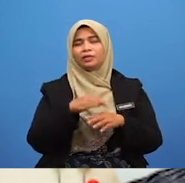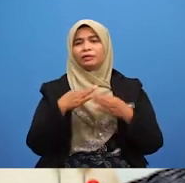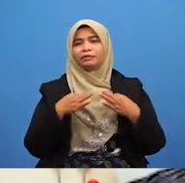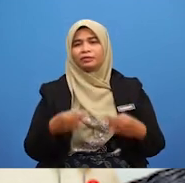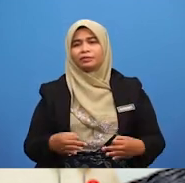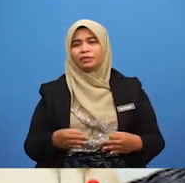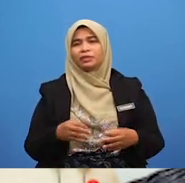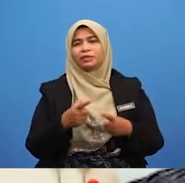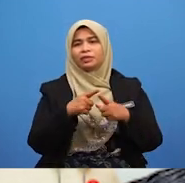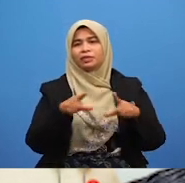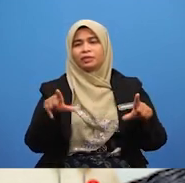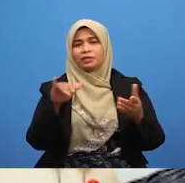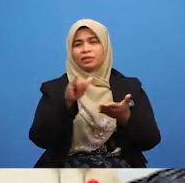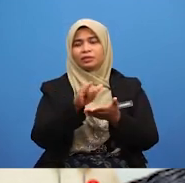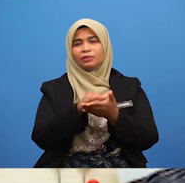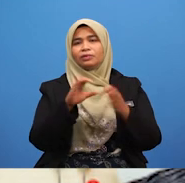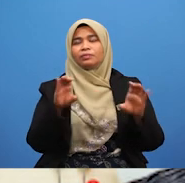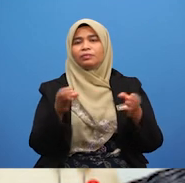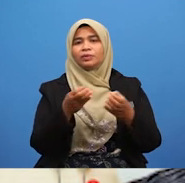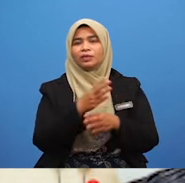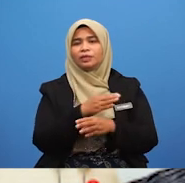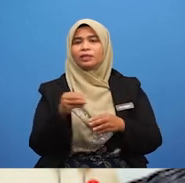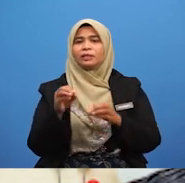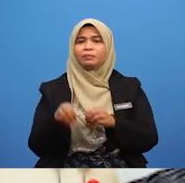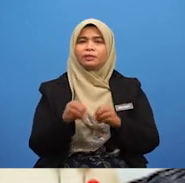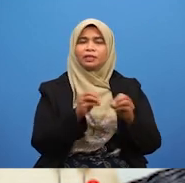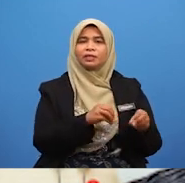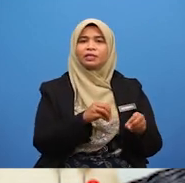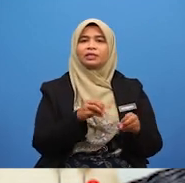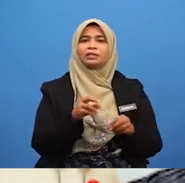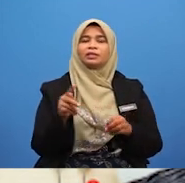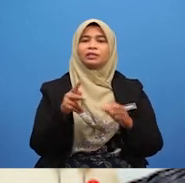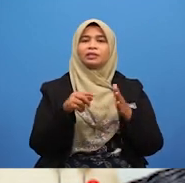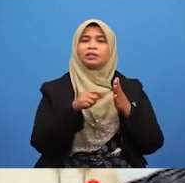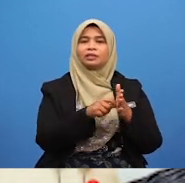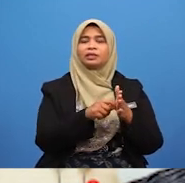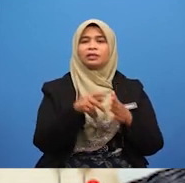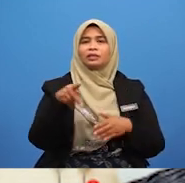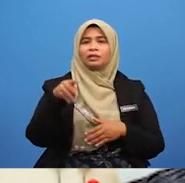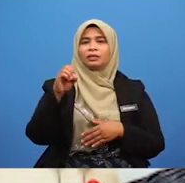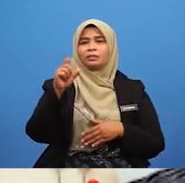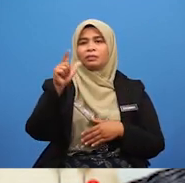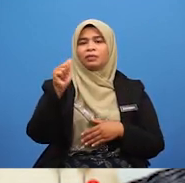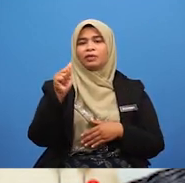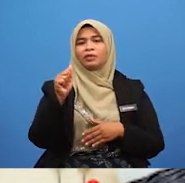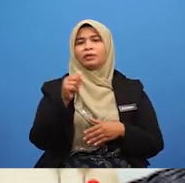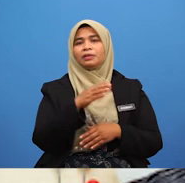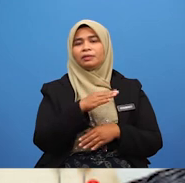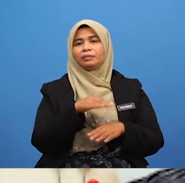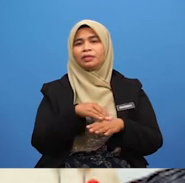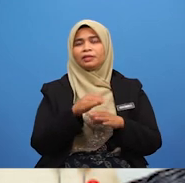itu, membuat dan memindahkan tanda pola pada fabrik. Cara penyimpanannya